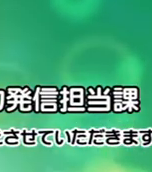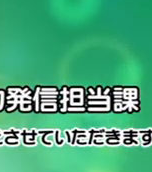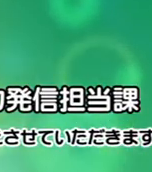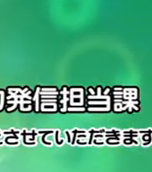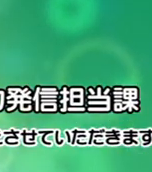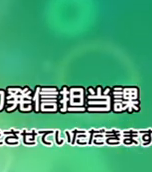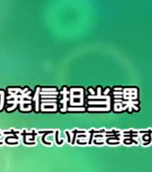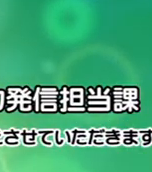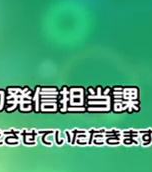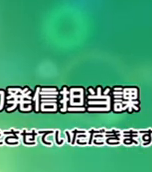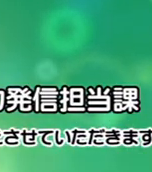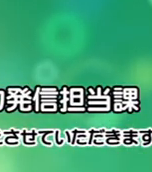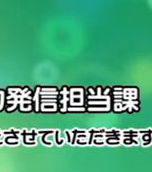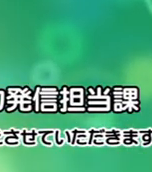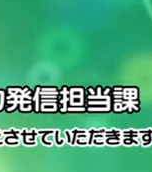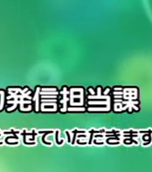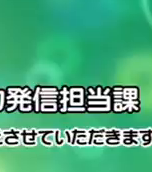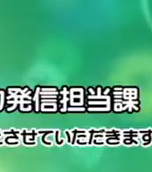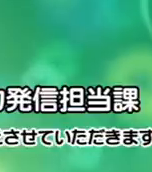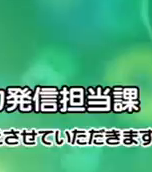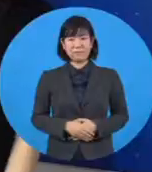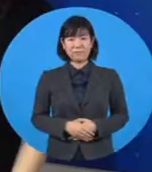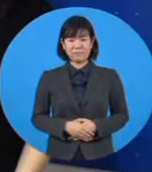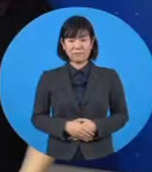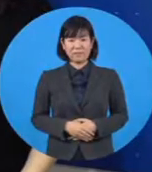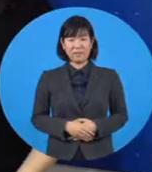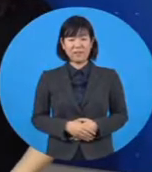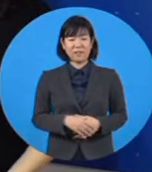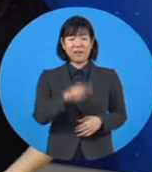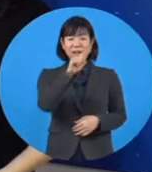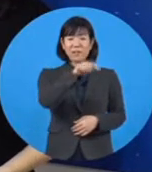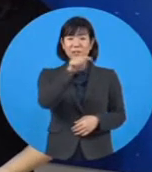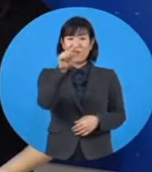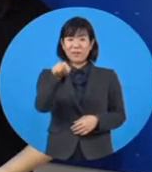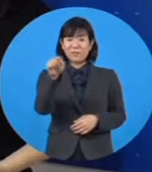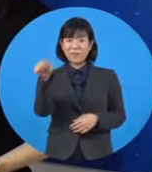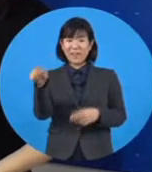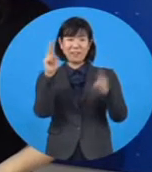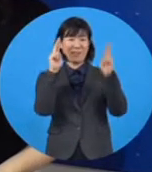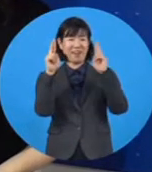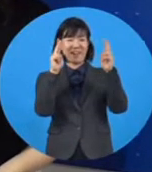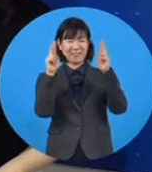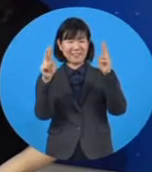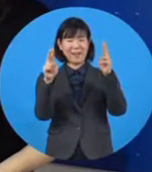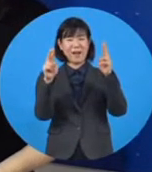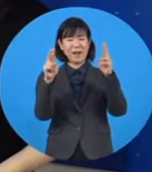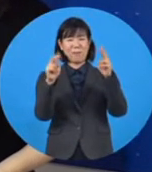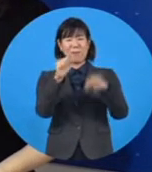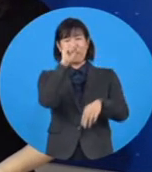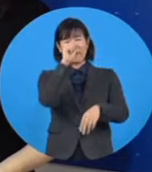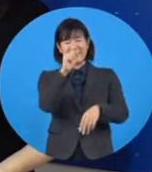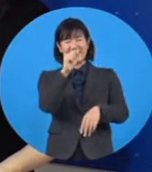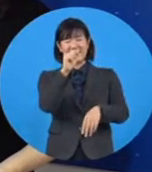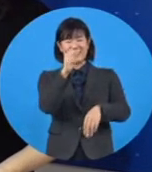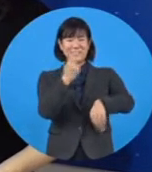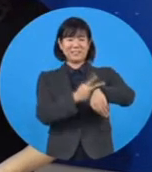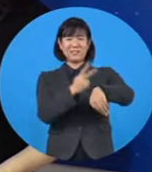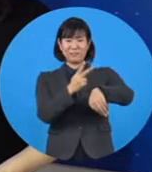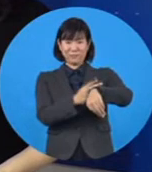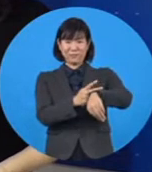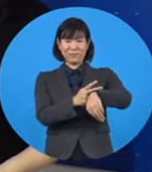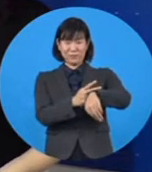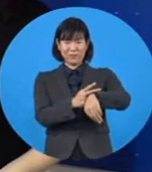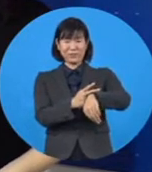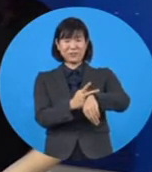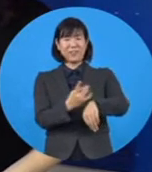きに必要事項を記入の上ご応募ください。 どの会社も精巧な技術があり、そして人の思